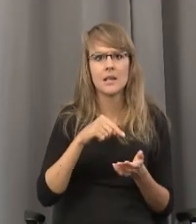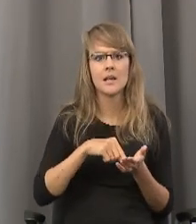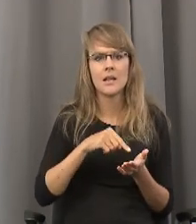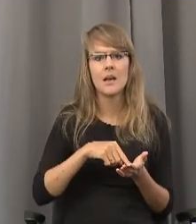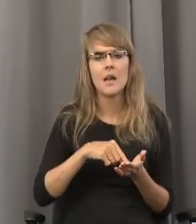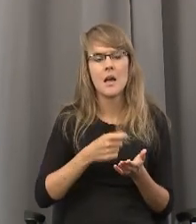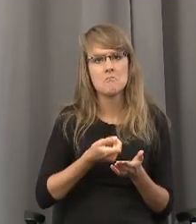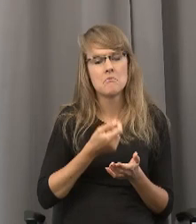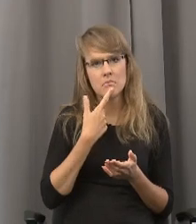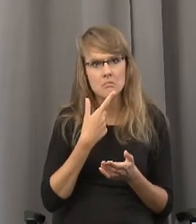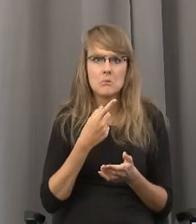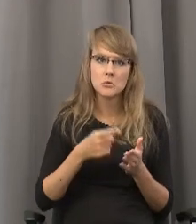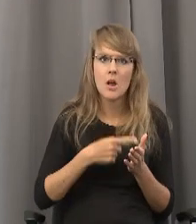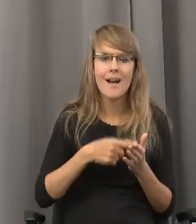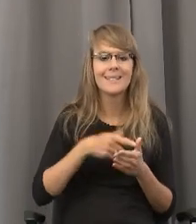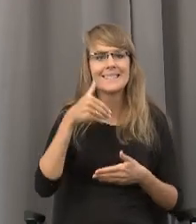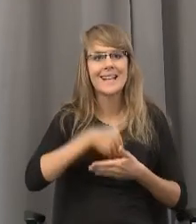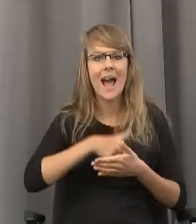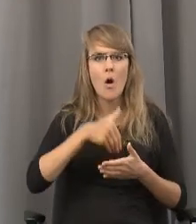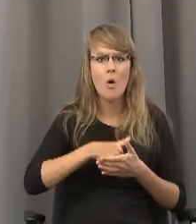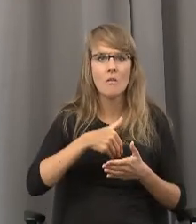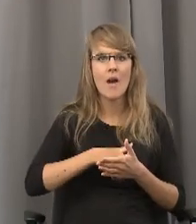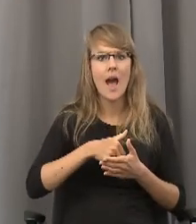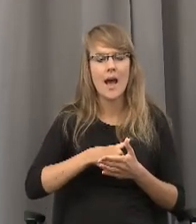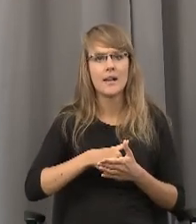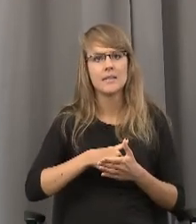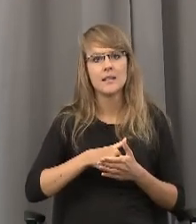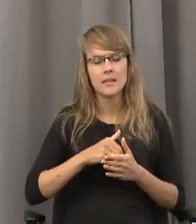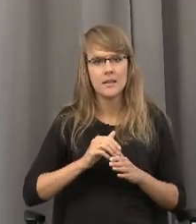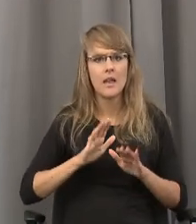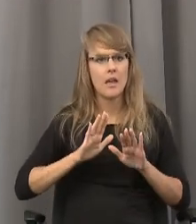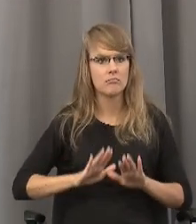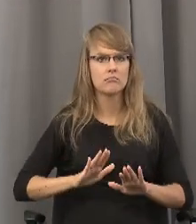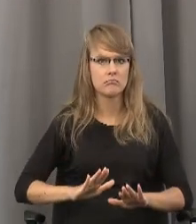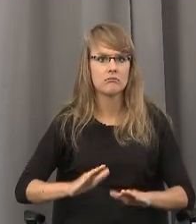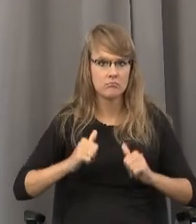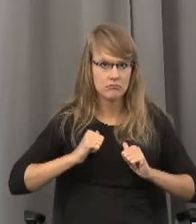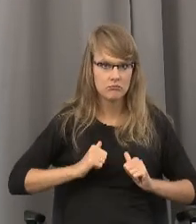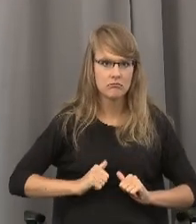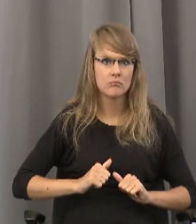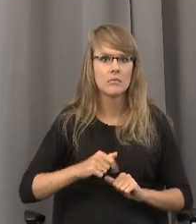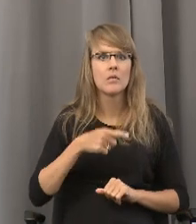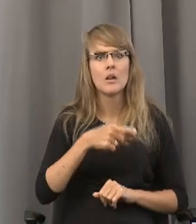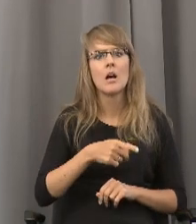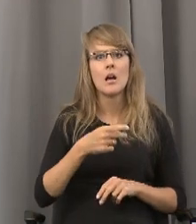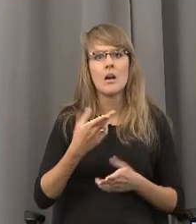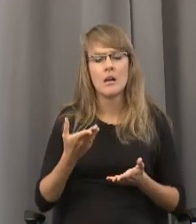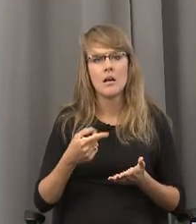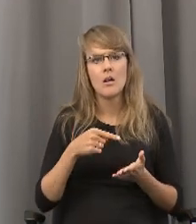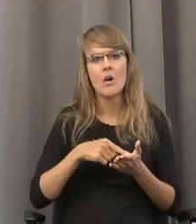zaburzenia zachowania. I w związku z tym opóźniają albo powodują, że te dawki leków, które trzeba zapisać, są znacznie